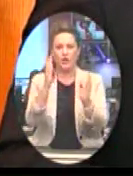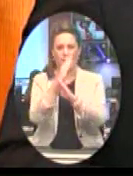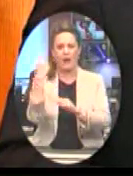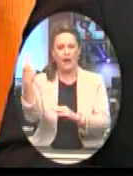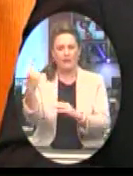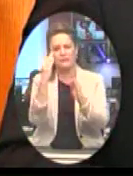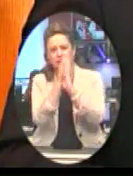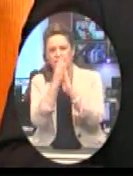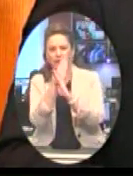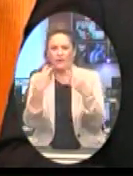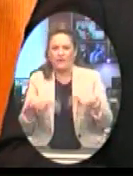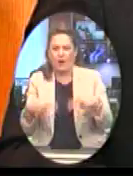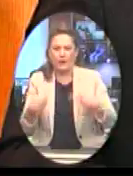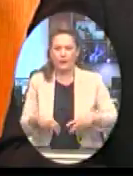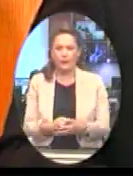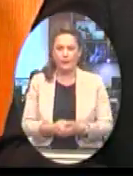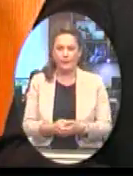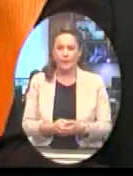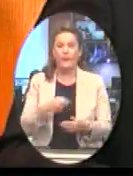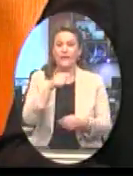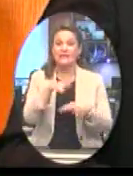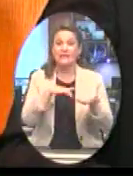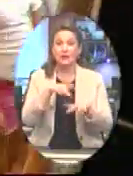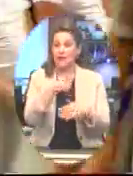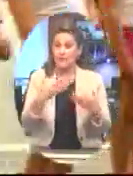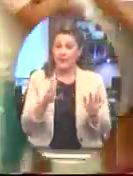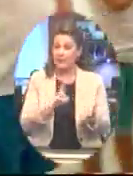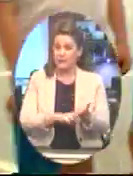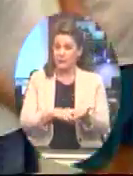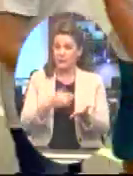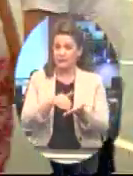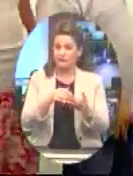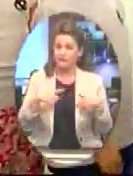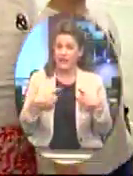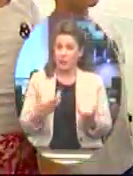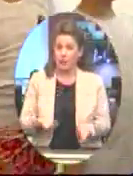מאחורי בטונדות, היא ממשלה ללא זכות קיום. כנראה שגם